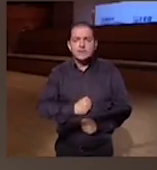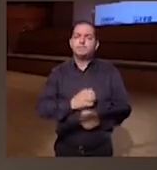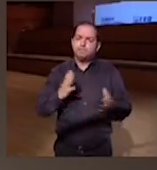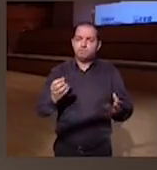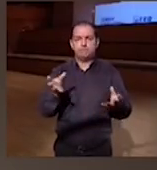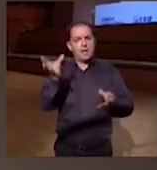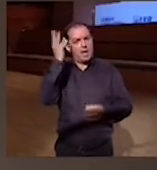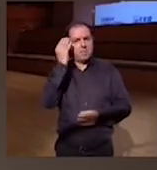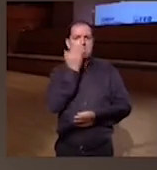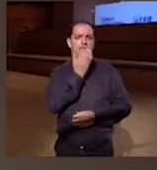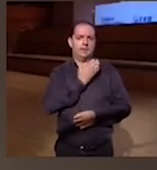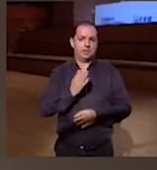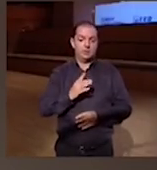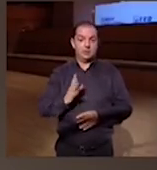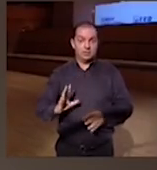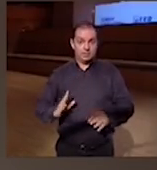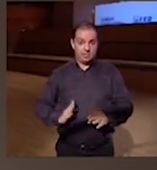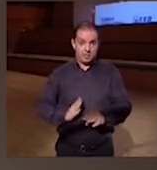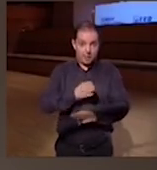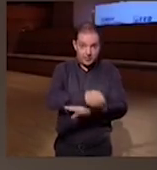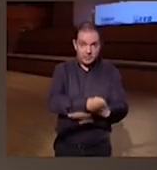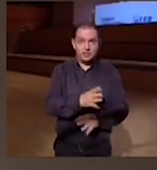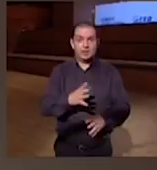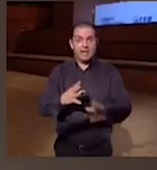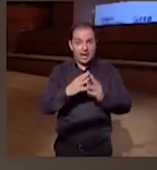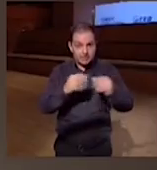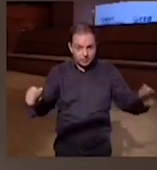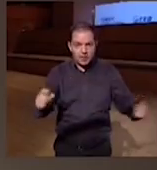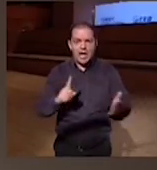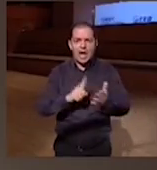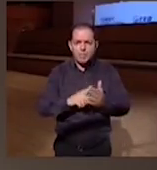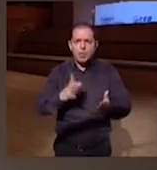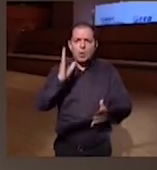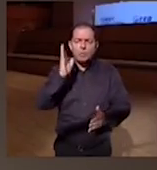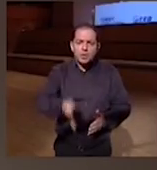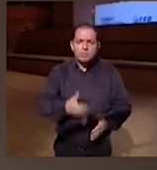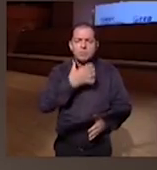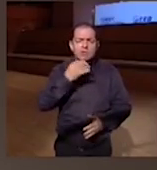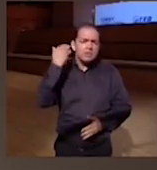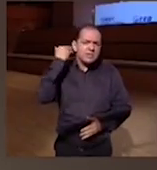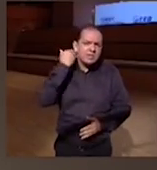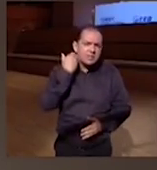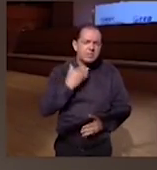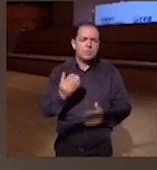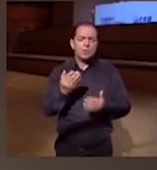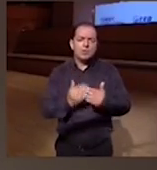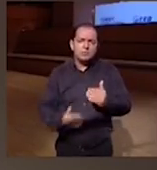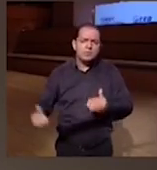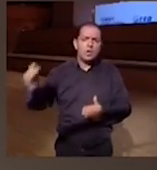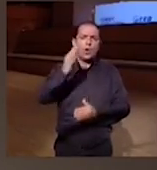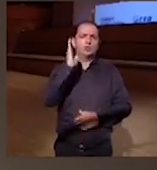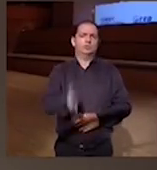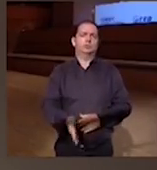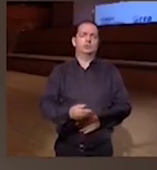υπερβούμε, έπρεπε να φτάσουμε στα όρια των δυνατοτήτων μας και να κάνουμε την υπέρβαση. Κυρίως